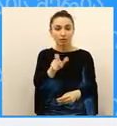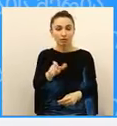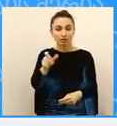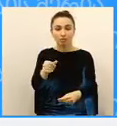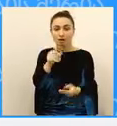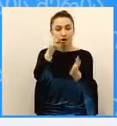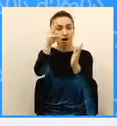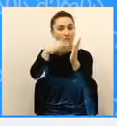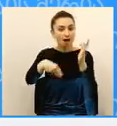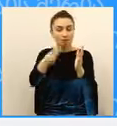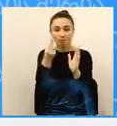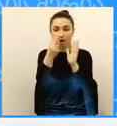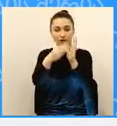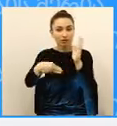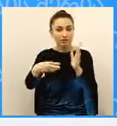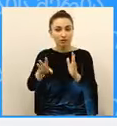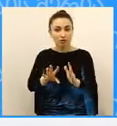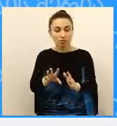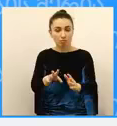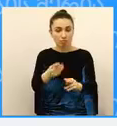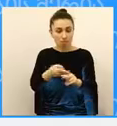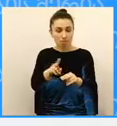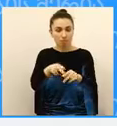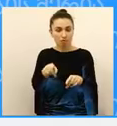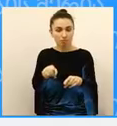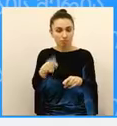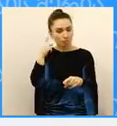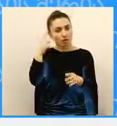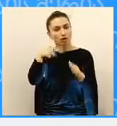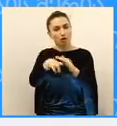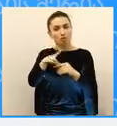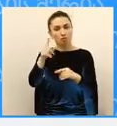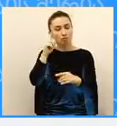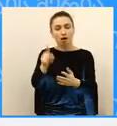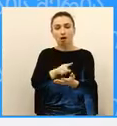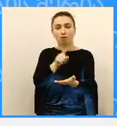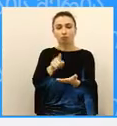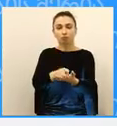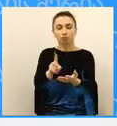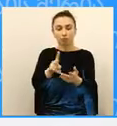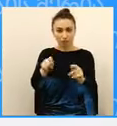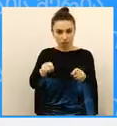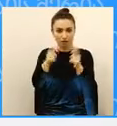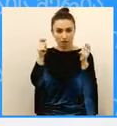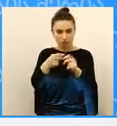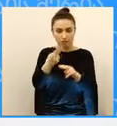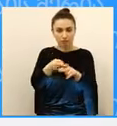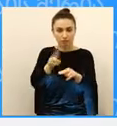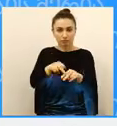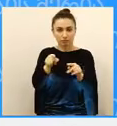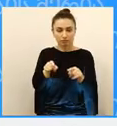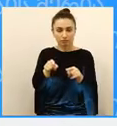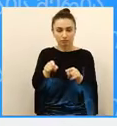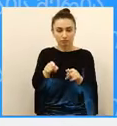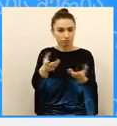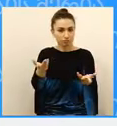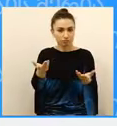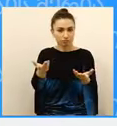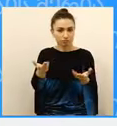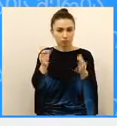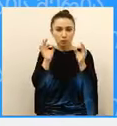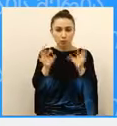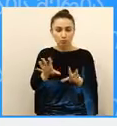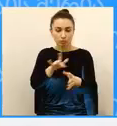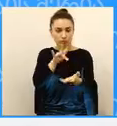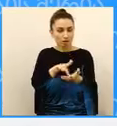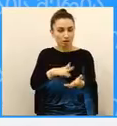არ დავაჯარიმოთ. Ეს იმას ხო არ ნიშნავს, რომ აუცილებლად უნდა დავარღვიოთ და აუცილებლად განუკითხაობა უნდა